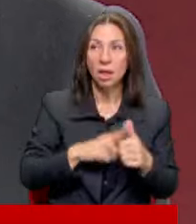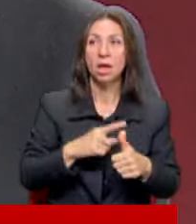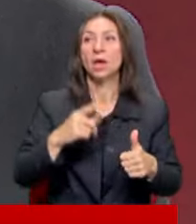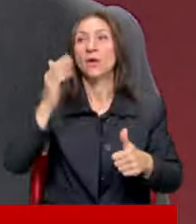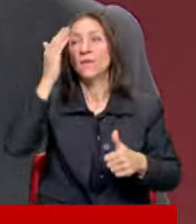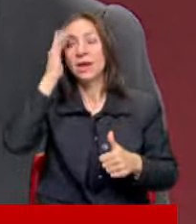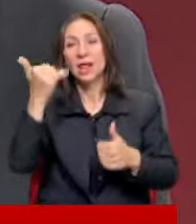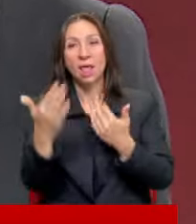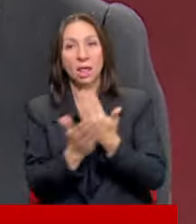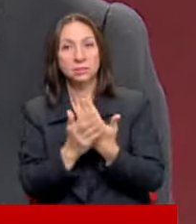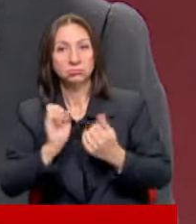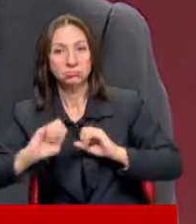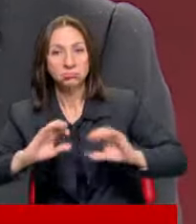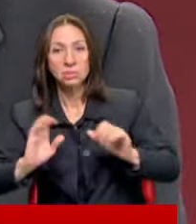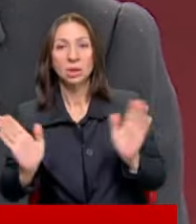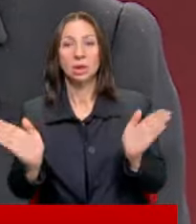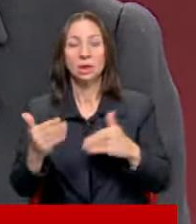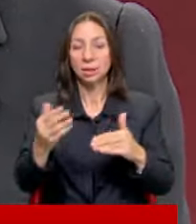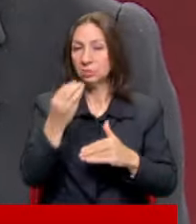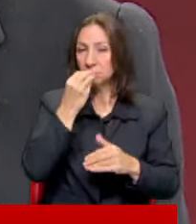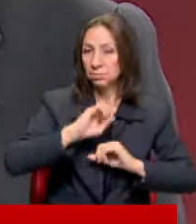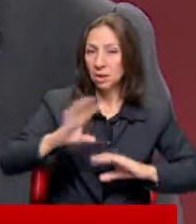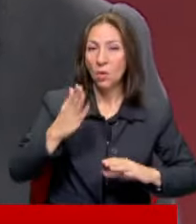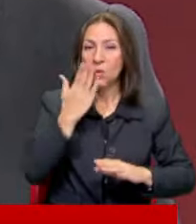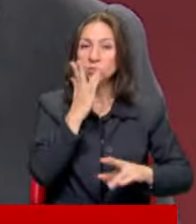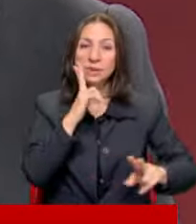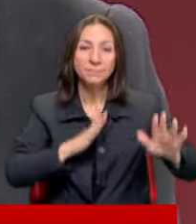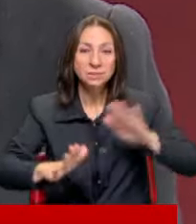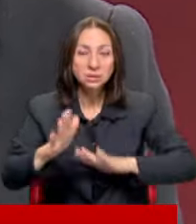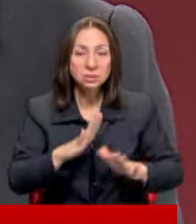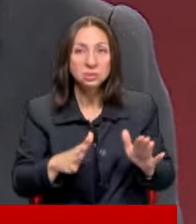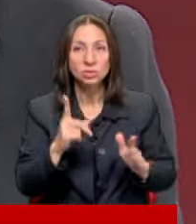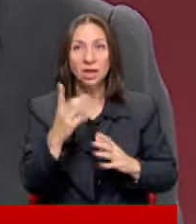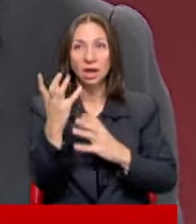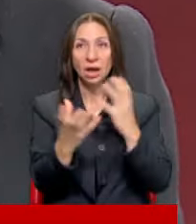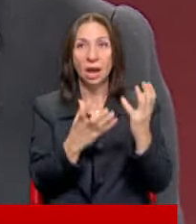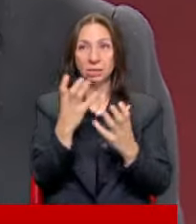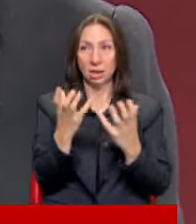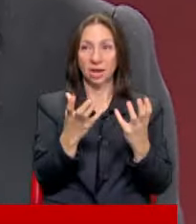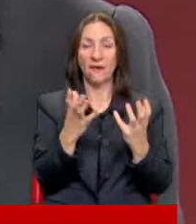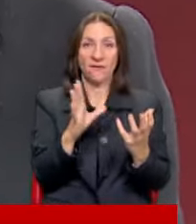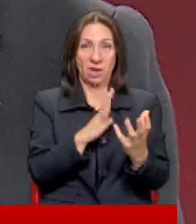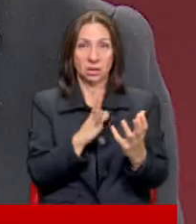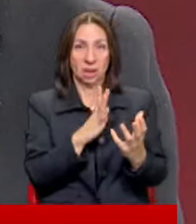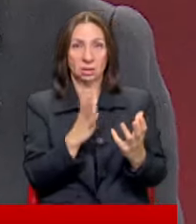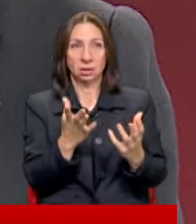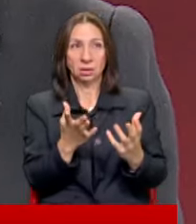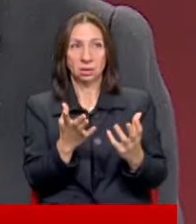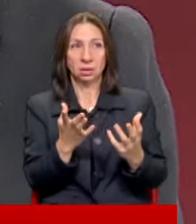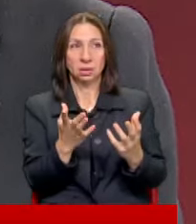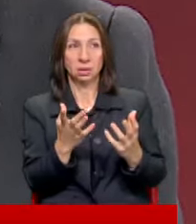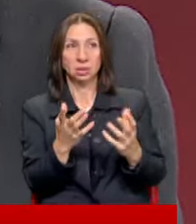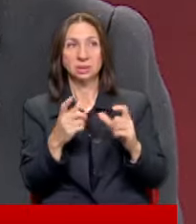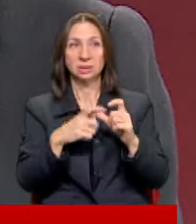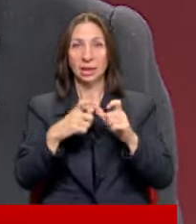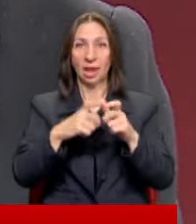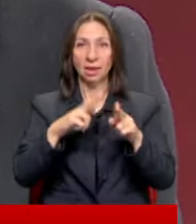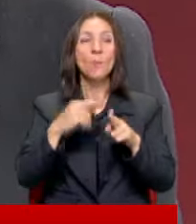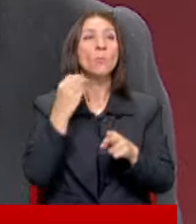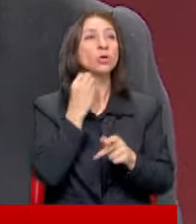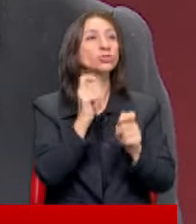yoksullara yardımlar koliler işte okullar hijyeni burada bir kaynağı da varken Hani SGK'ya